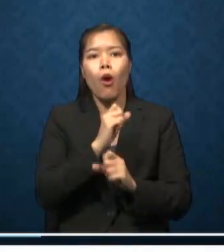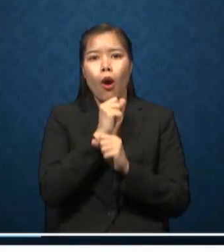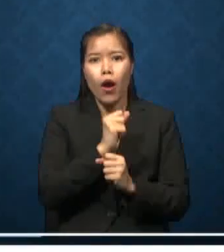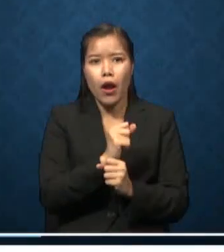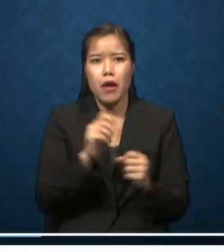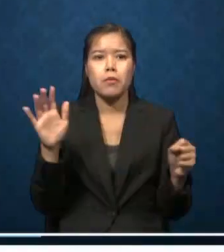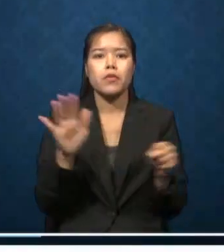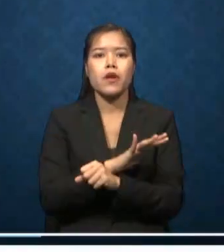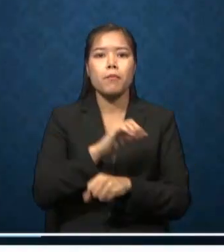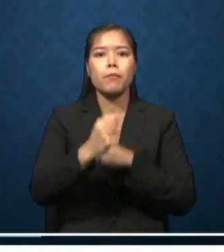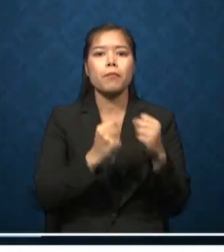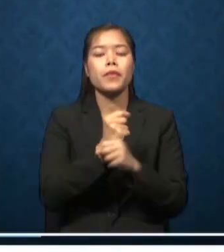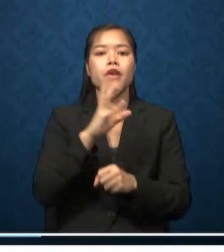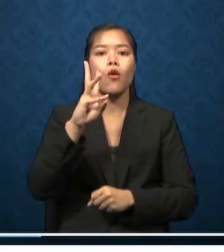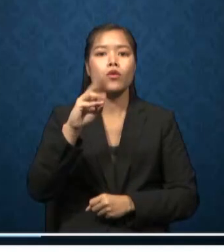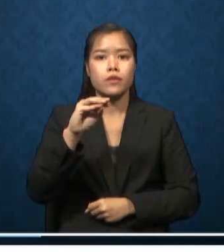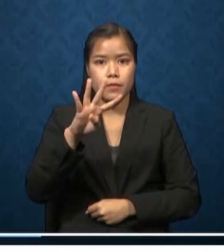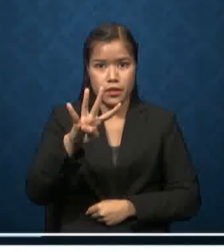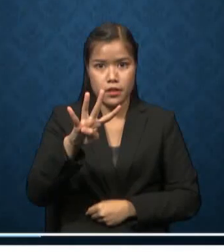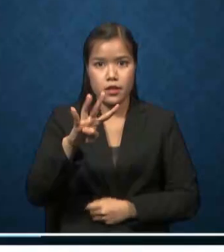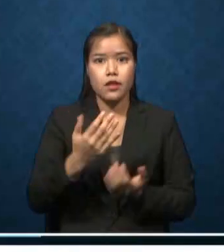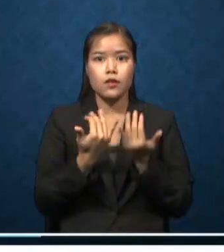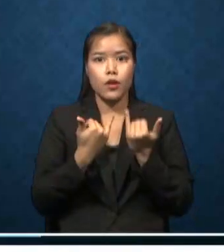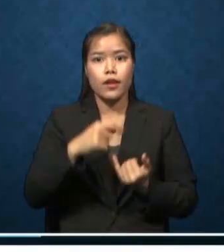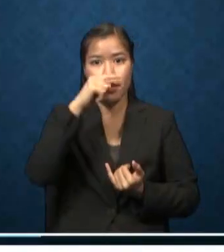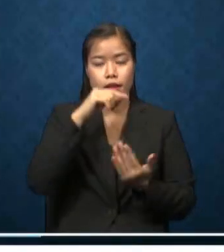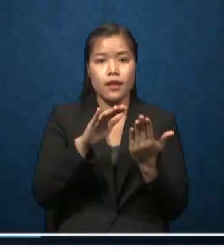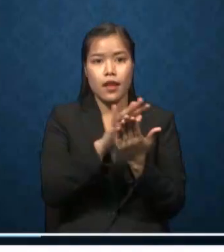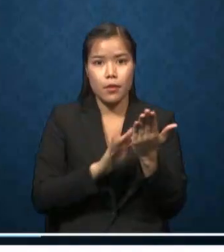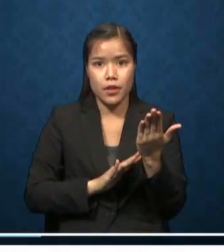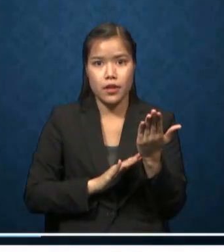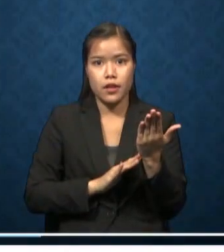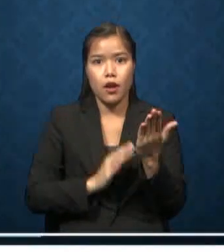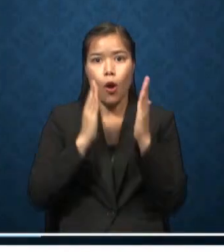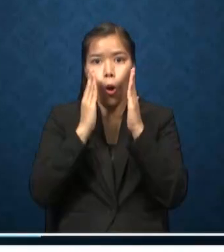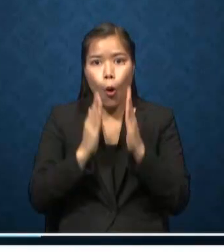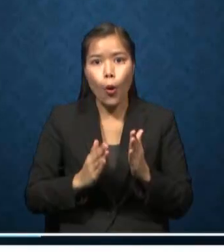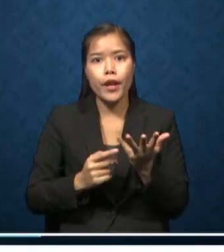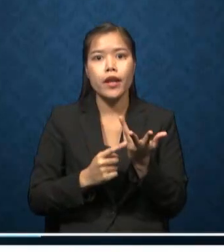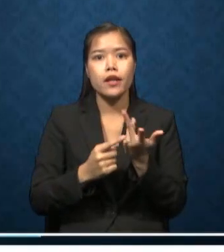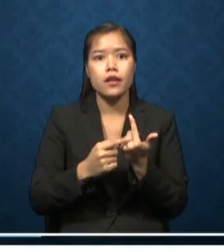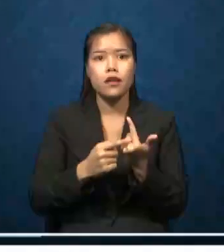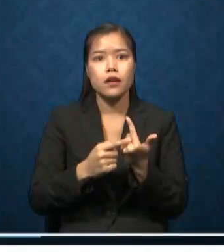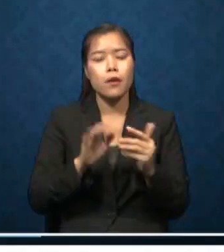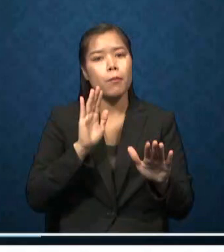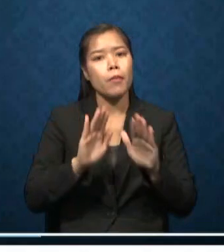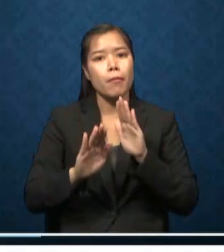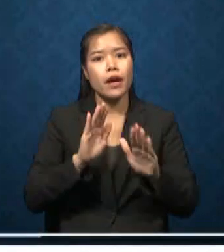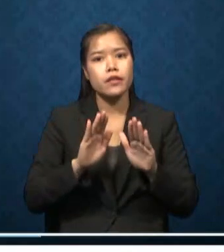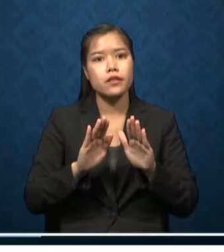2564นะคะในปัจจุบันนี้ประเทศไทยมีจำนวนประชากรถึงประมา